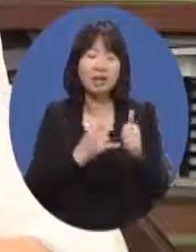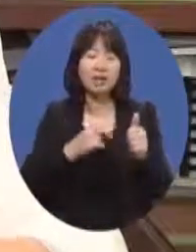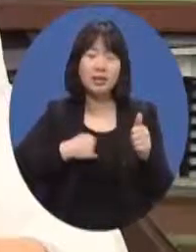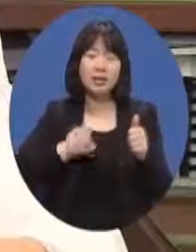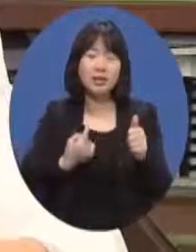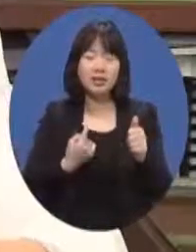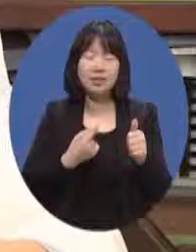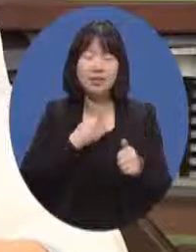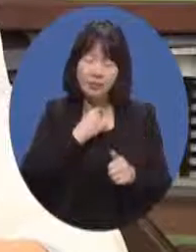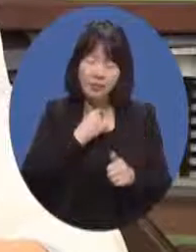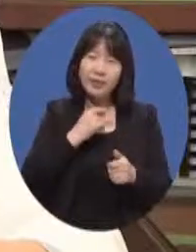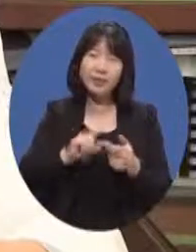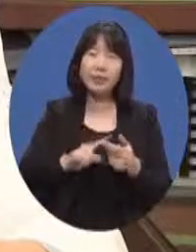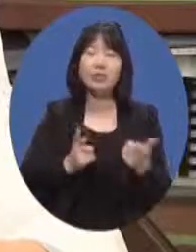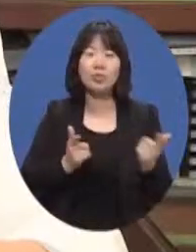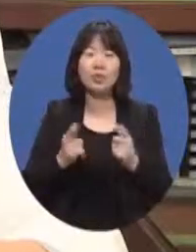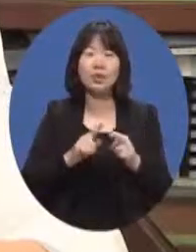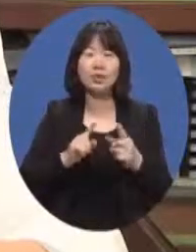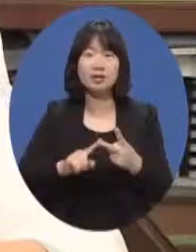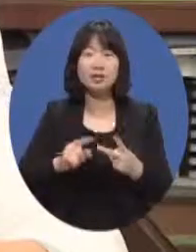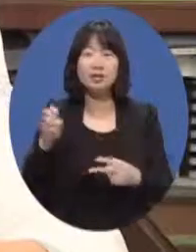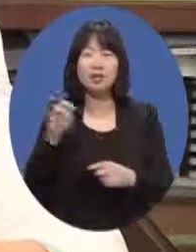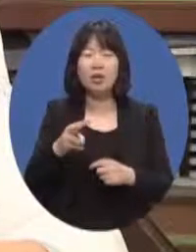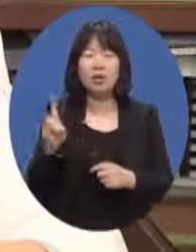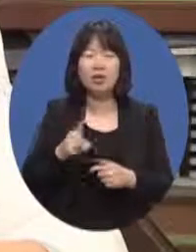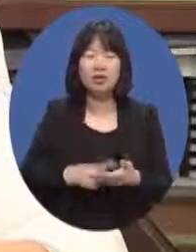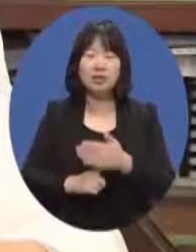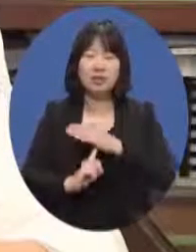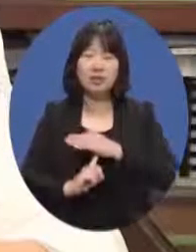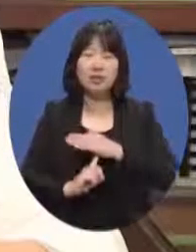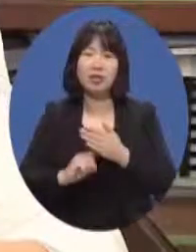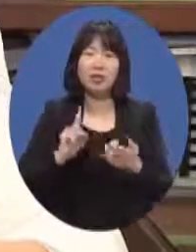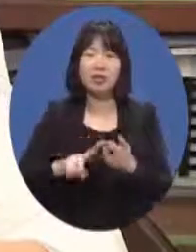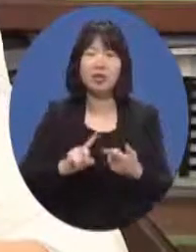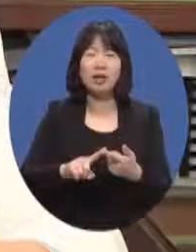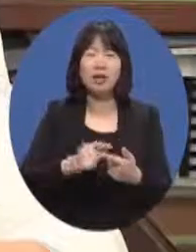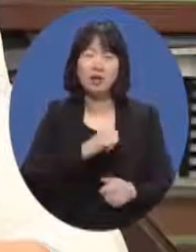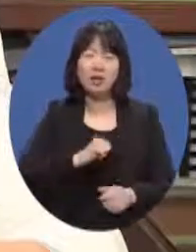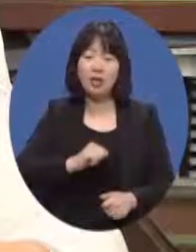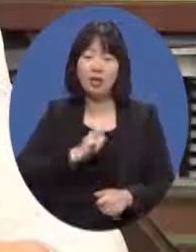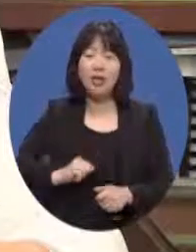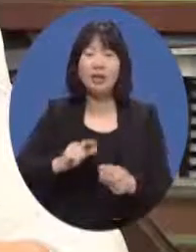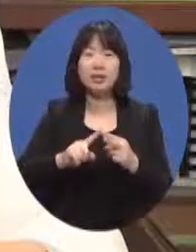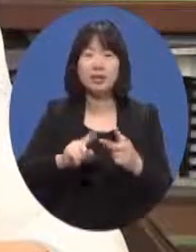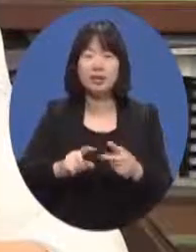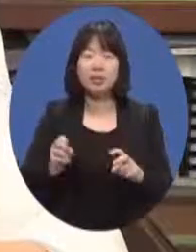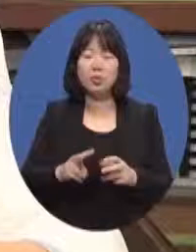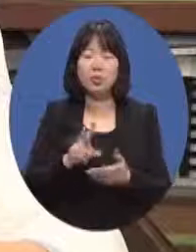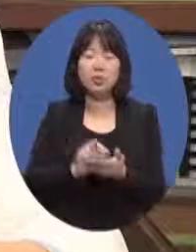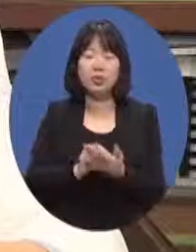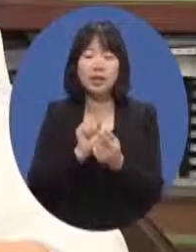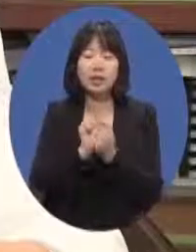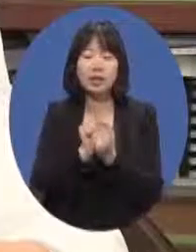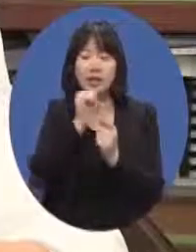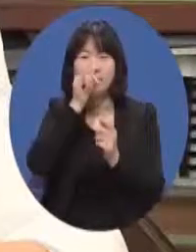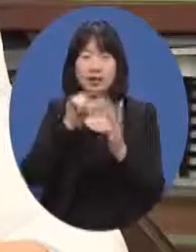자기 욕구를 조절한달지 또 어떤 좌절에 대해서 이걸 견뎌낸달지 문제가